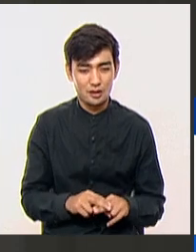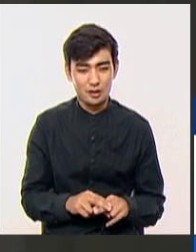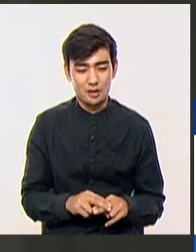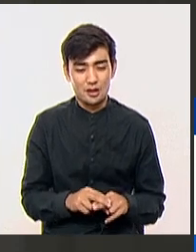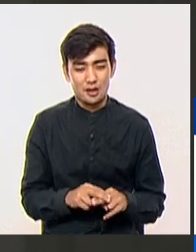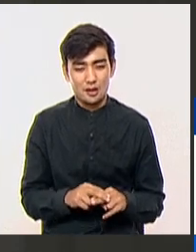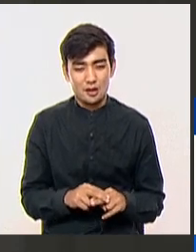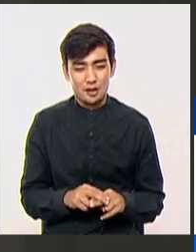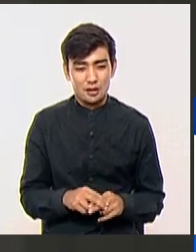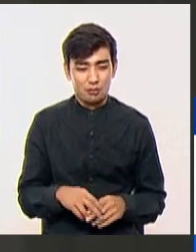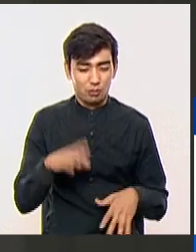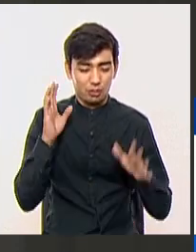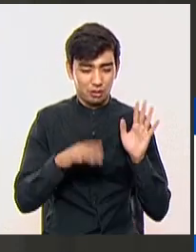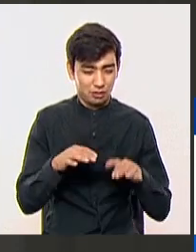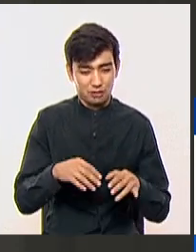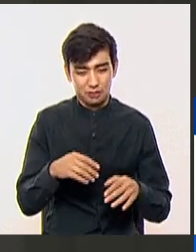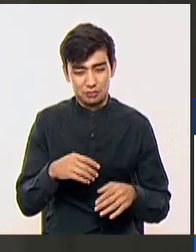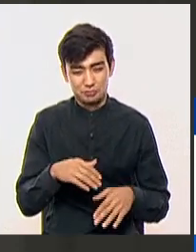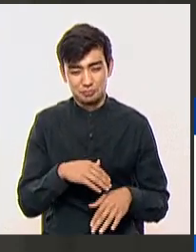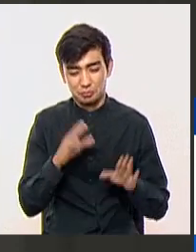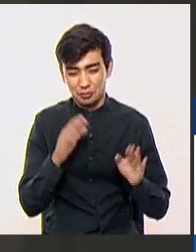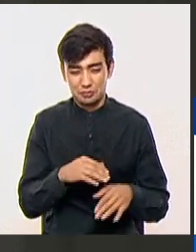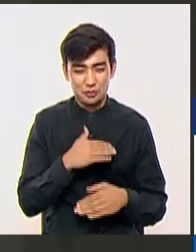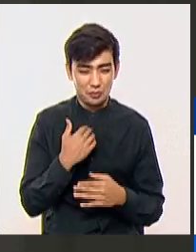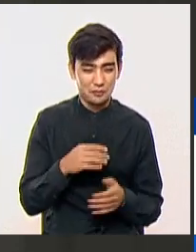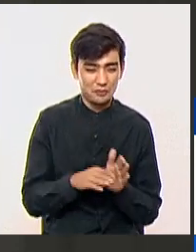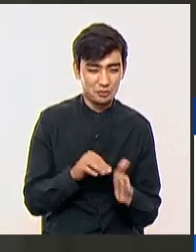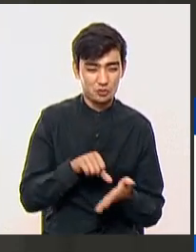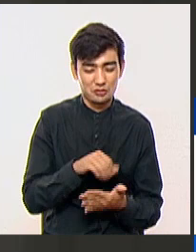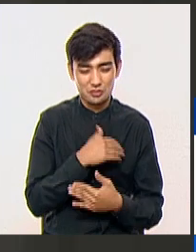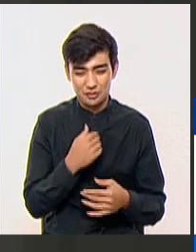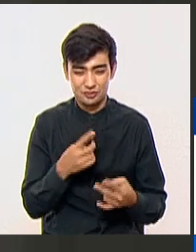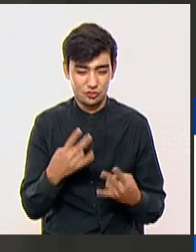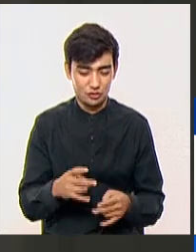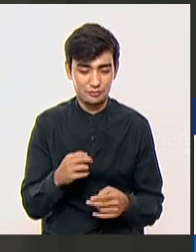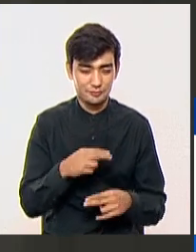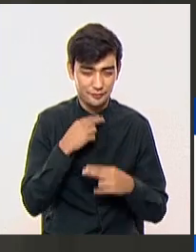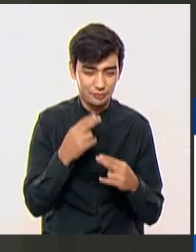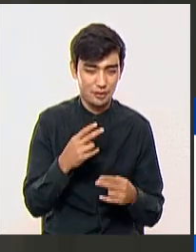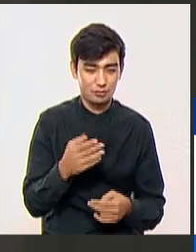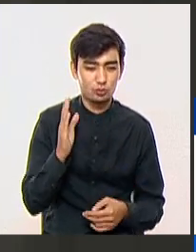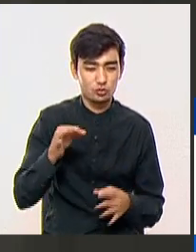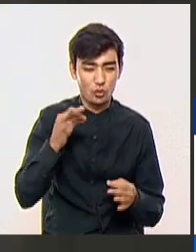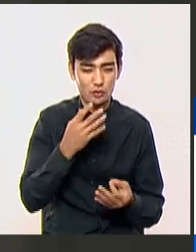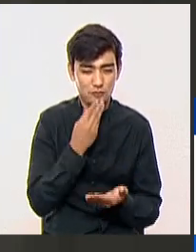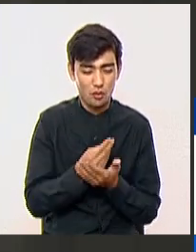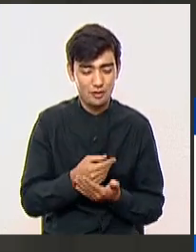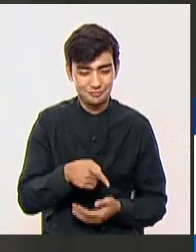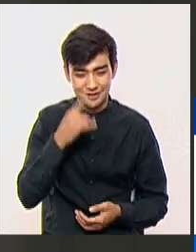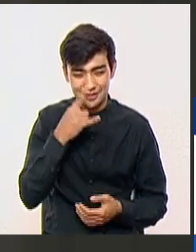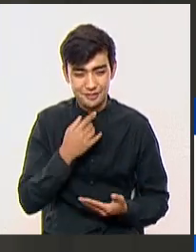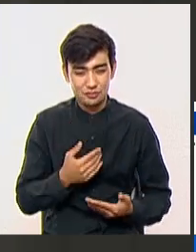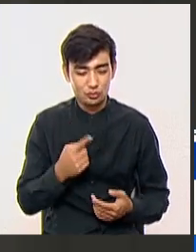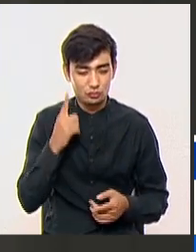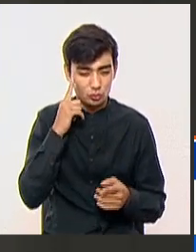бейтарап, беталды қарамай, еліміздің болашағына жанашыр болу тез бізге